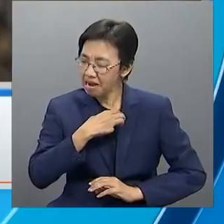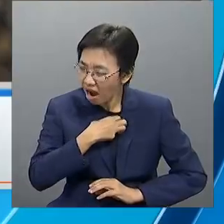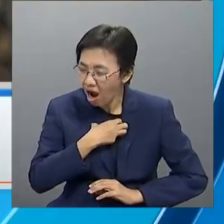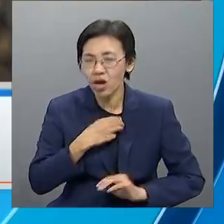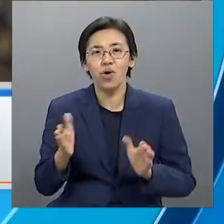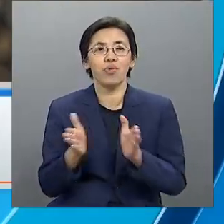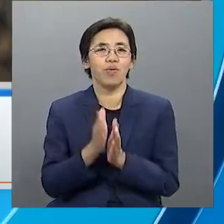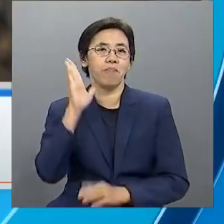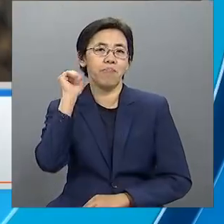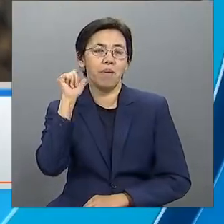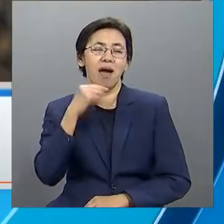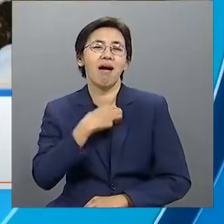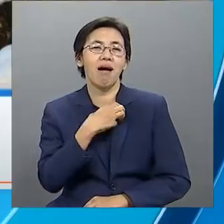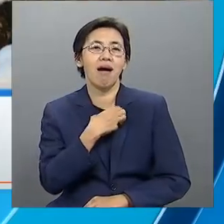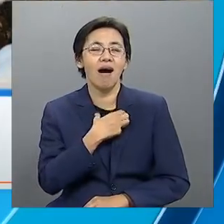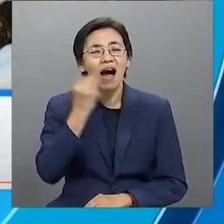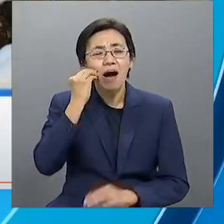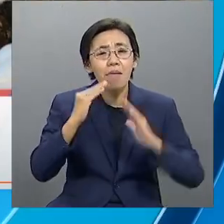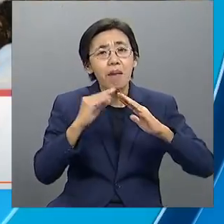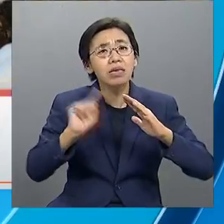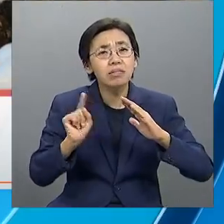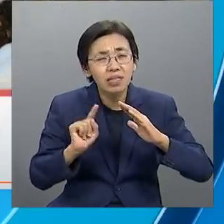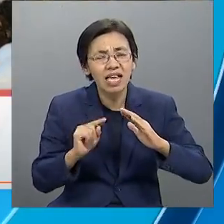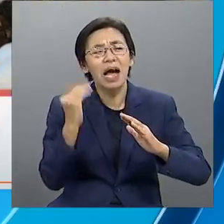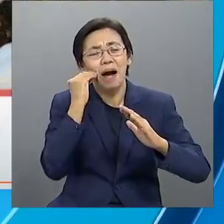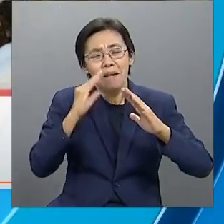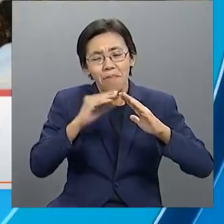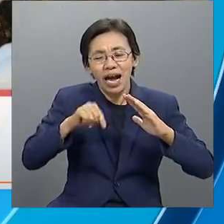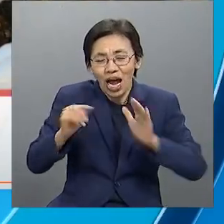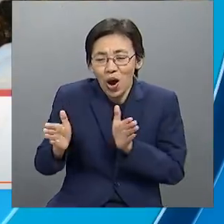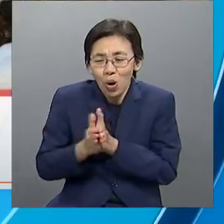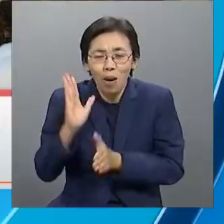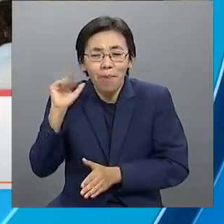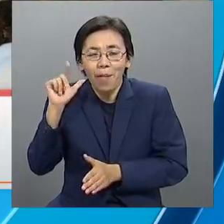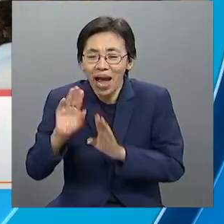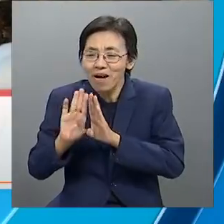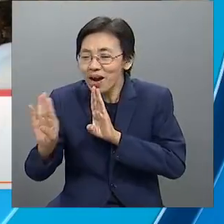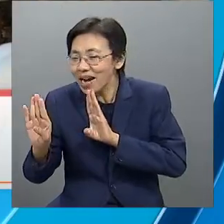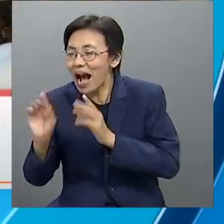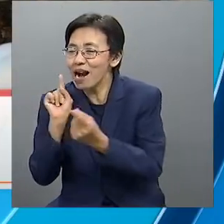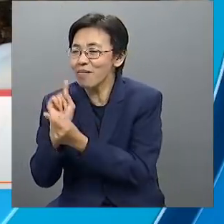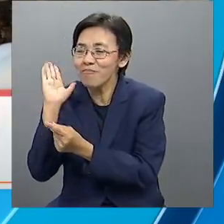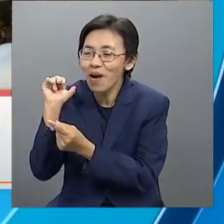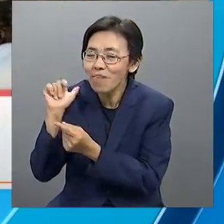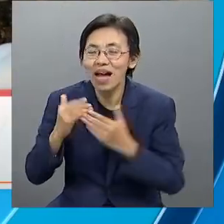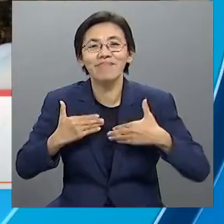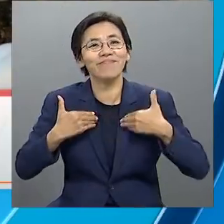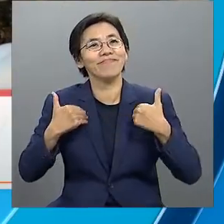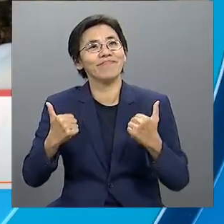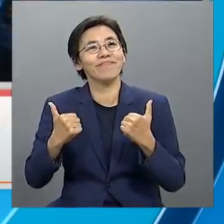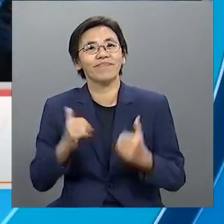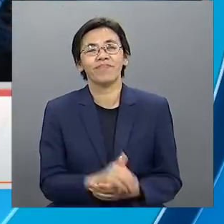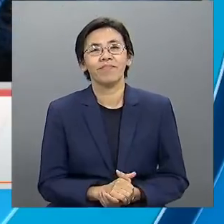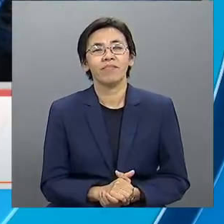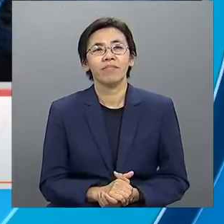าแล้วอยู่บ้านที่ไหนก็มันอุ่นใจเวลาอยู่ข้างๆเปิดประตูบ้านไปเจอพ่อเจอแม่ อยู่ไหนไม่สุขใจเหมือนอยู่บ้านเรา ใช่นะครับแล้วก็อีกอย่างก็เ